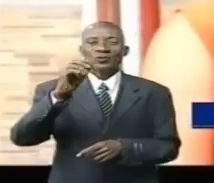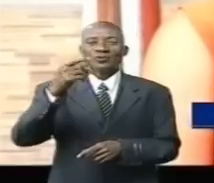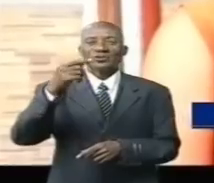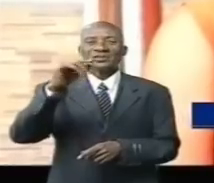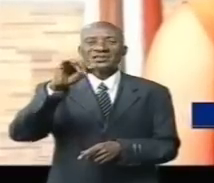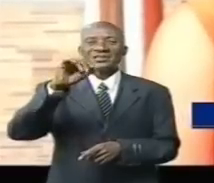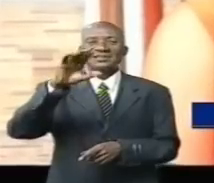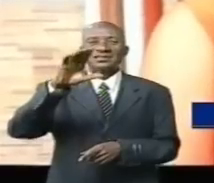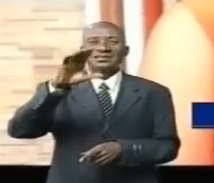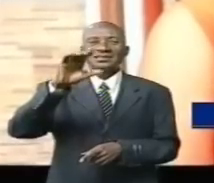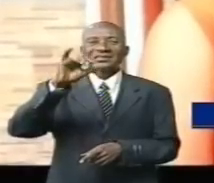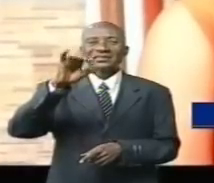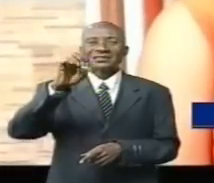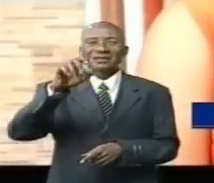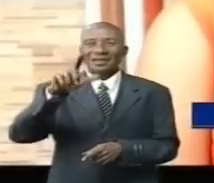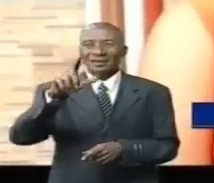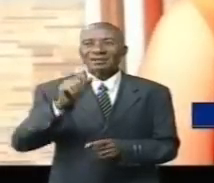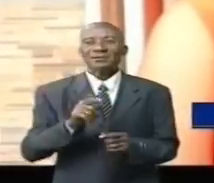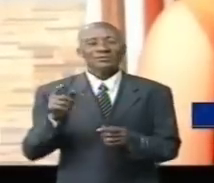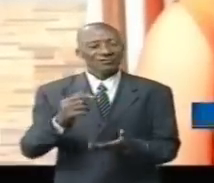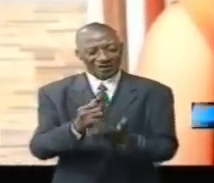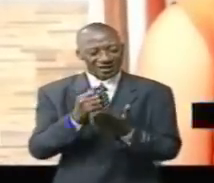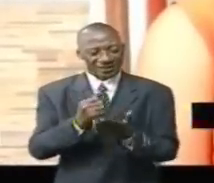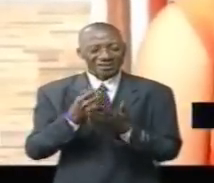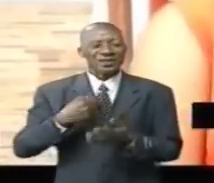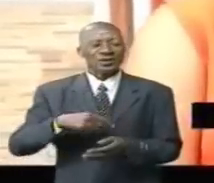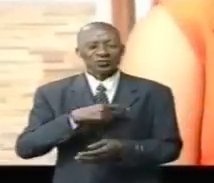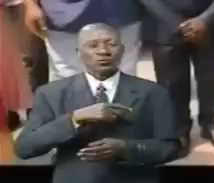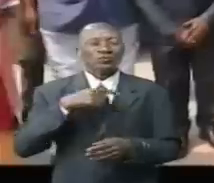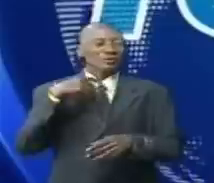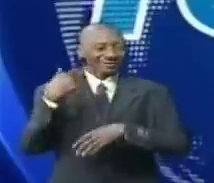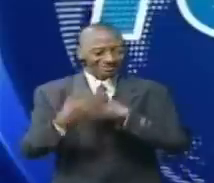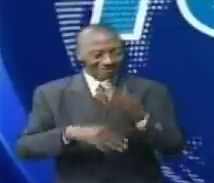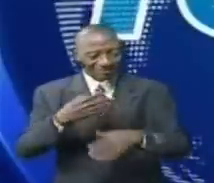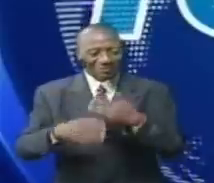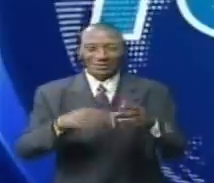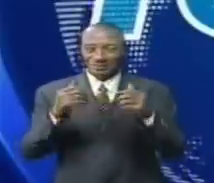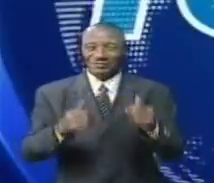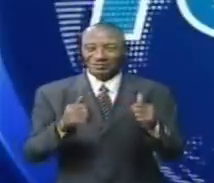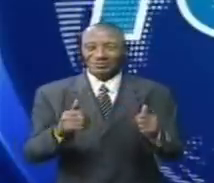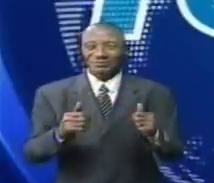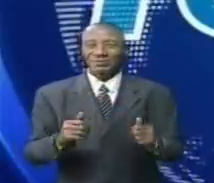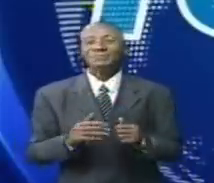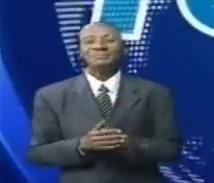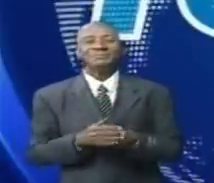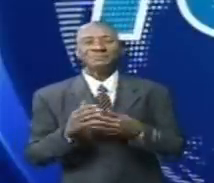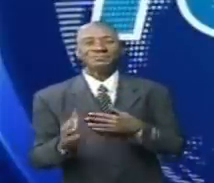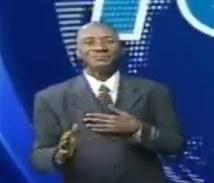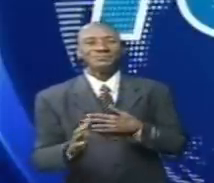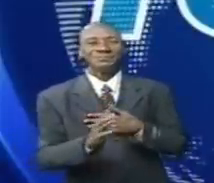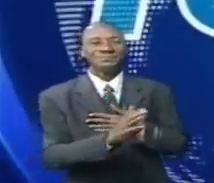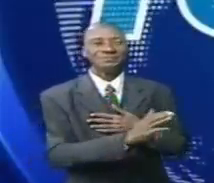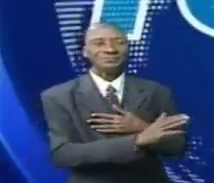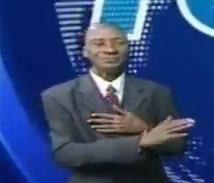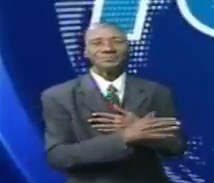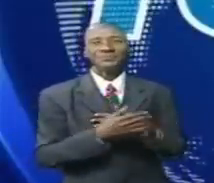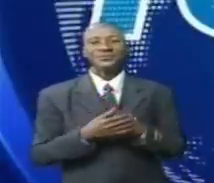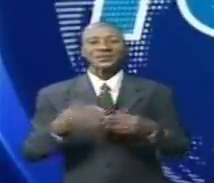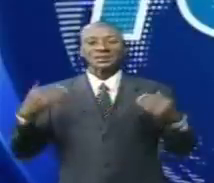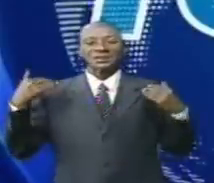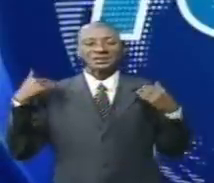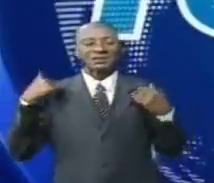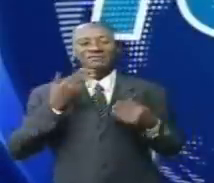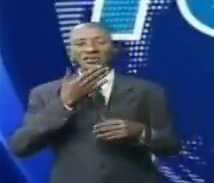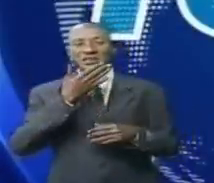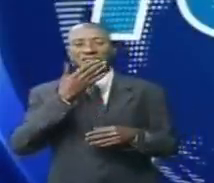jour, d'être actualisée, nous serons vraiment à la page chaque jour. Et sachez que les chefs spirituels de l'église